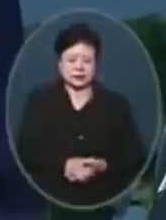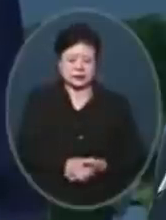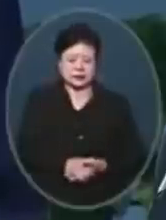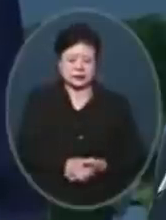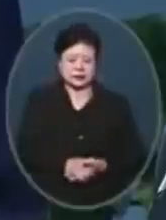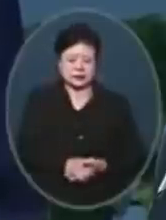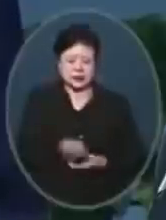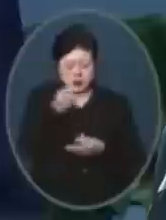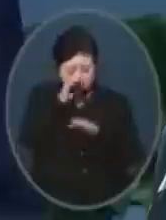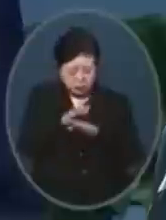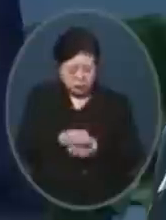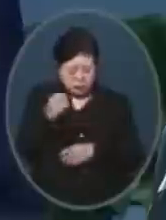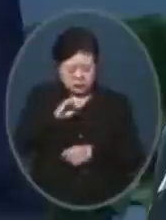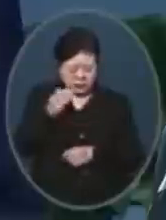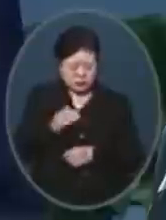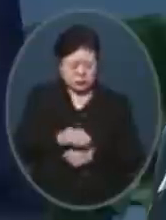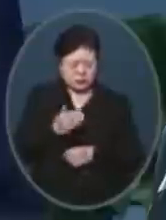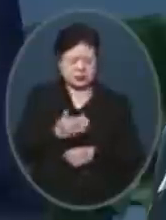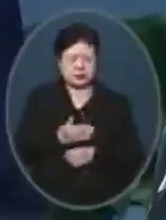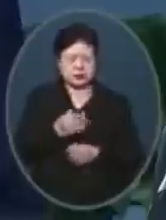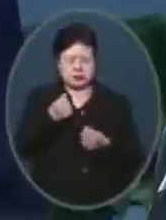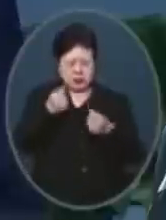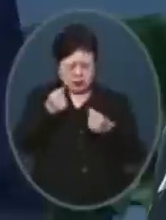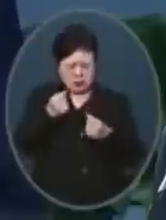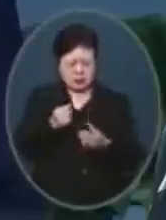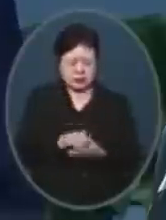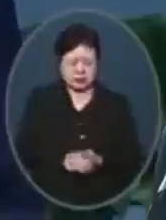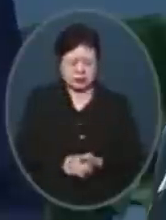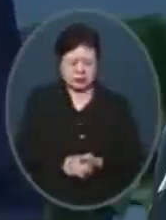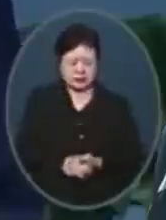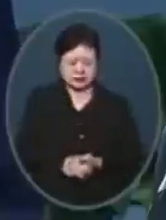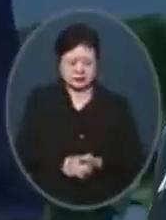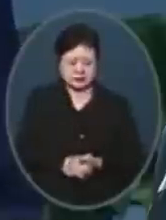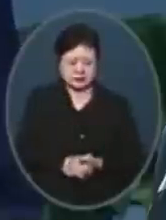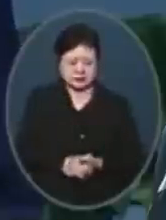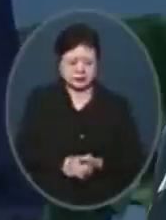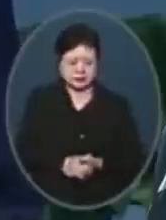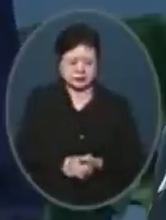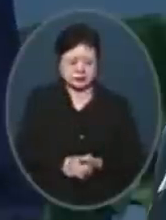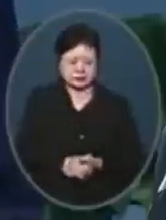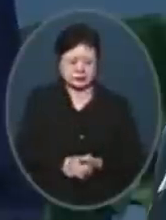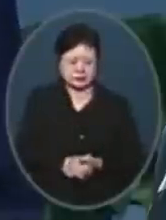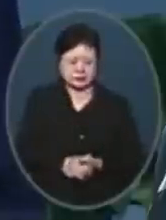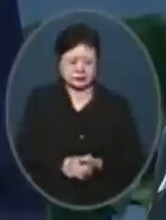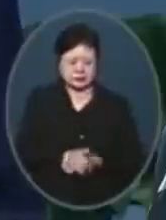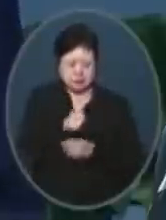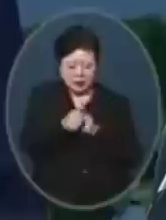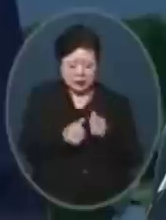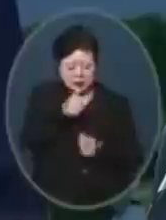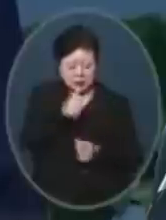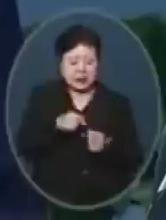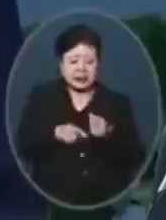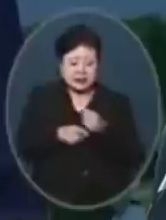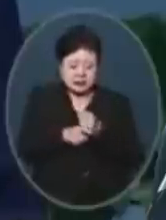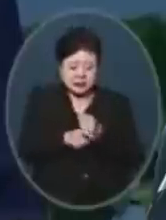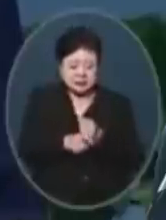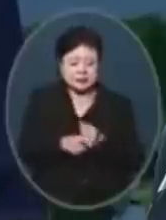그리고 교인들이 영혼이 잘되면 같이 범사에 잘되면 강건하게 되는 것이 하나님의 뜻이야.